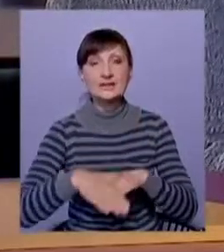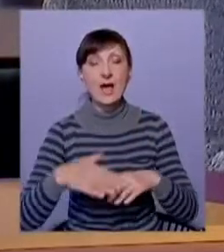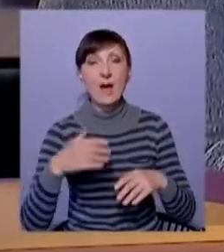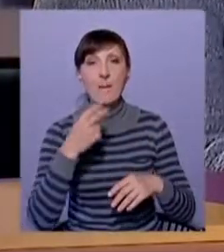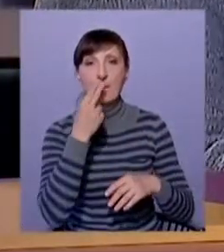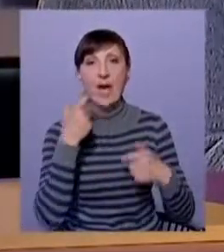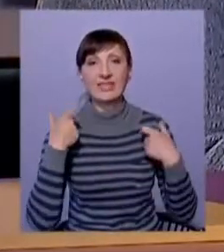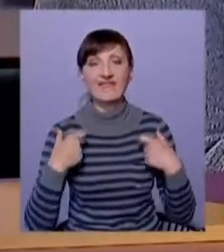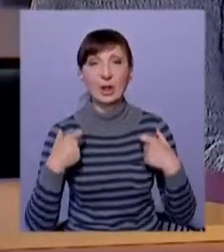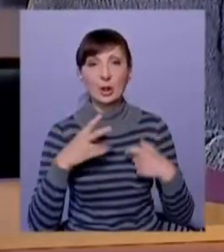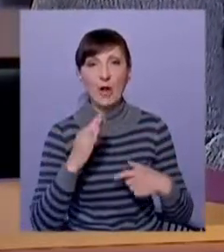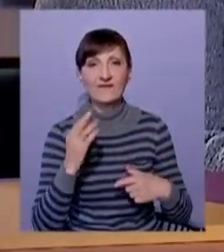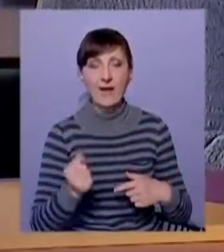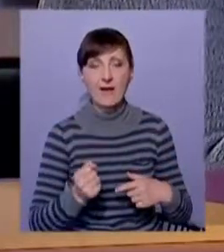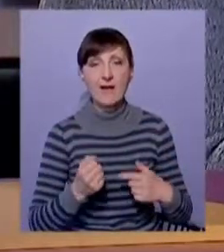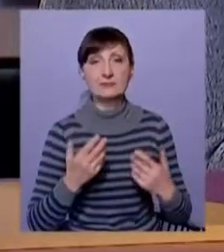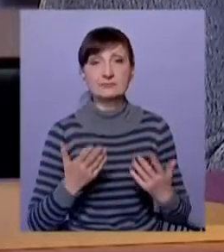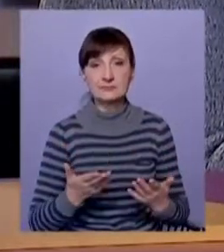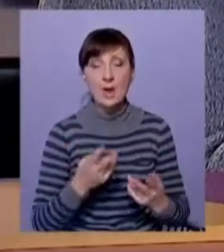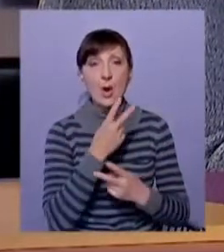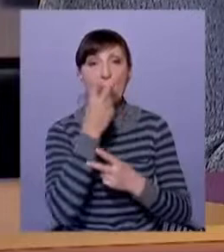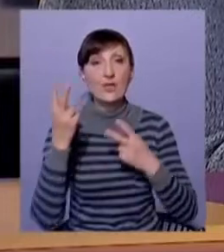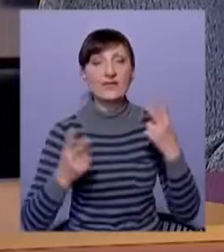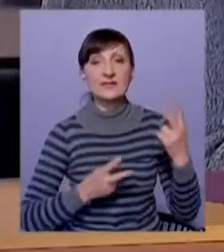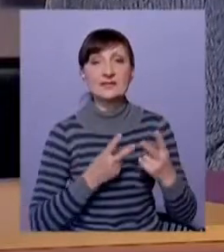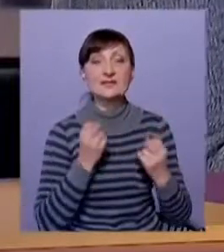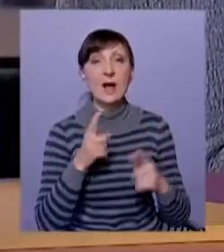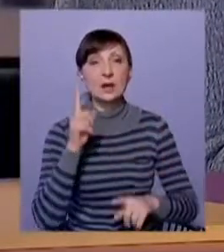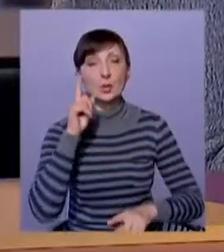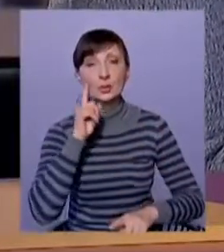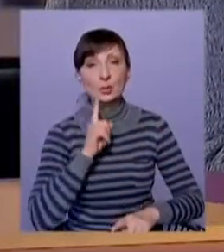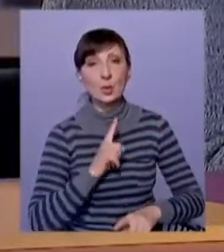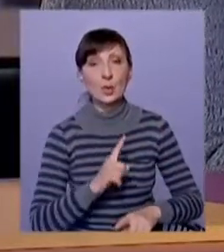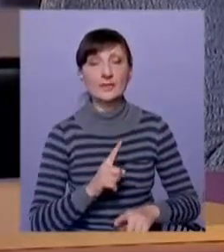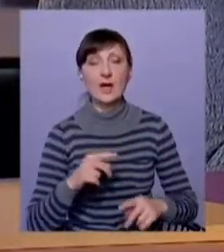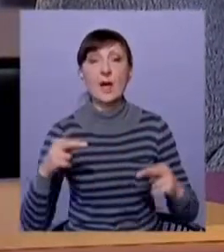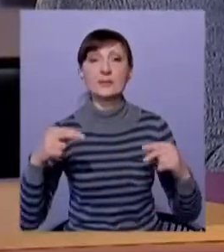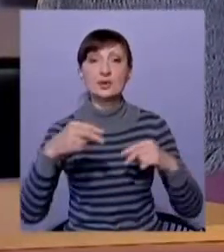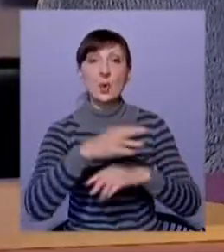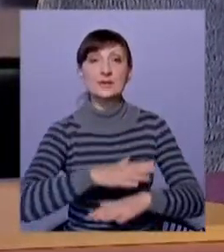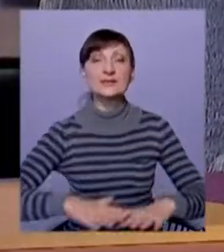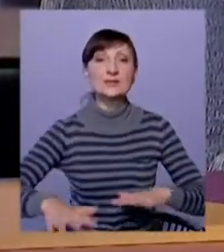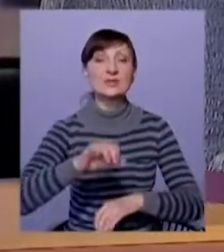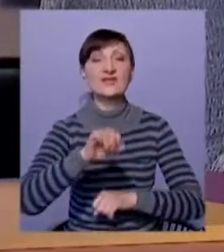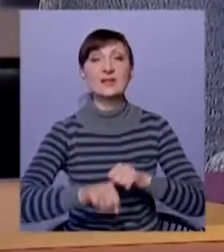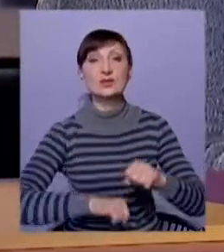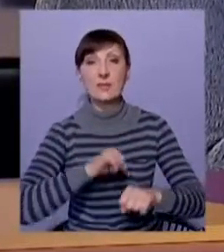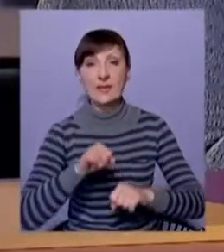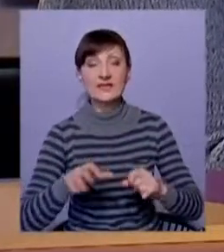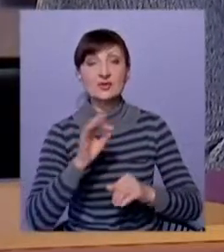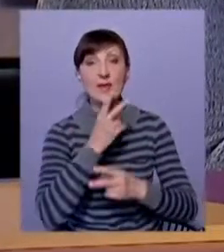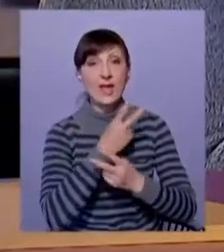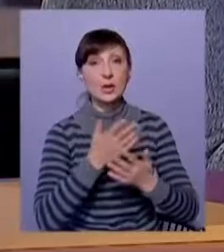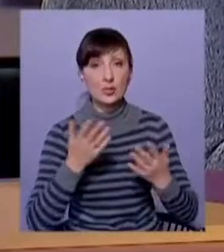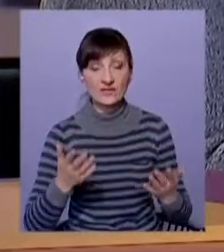Панфилова, Панфилова, то есть увидеть, как это удобно, как это доступно. Пешеходные зоны, велосипедные дорожки, все это они